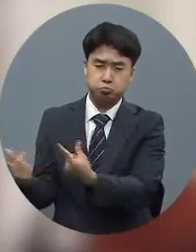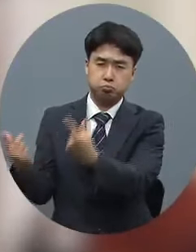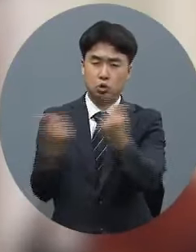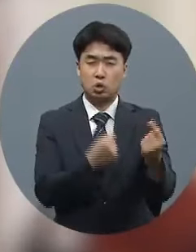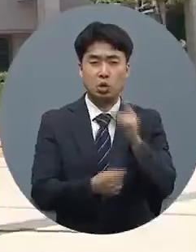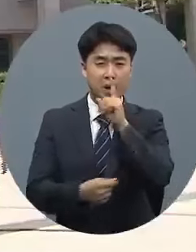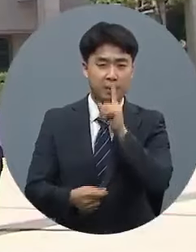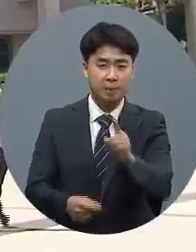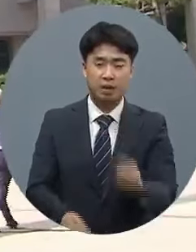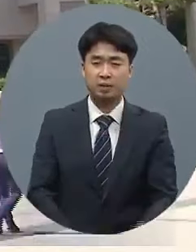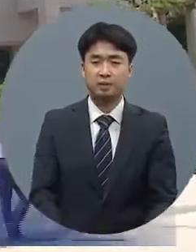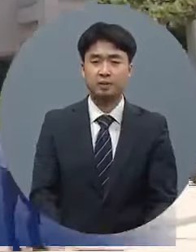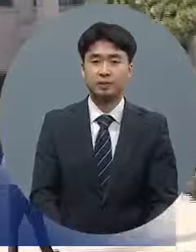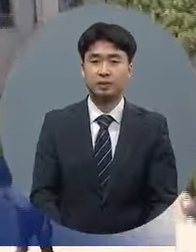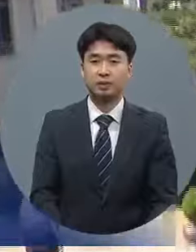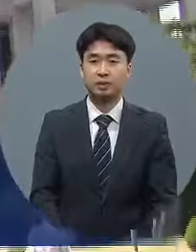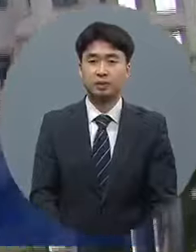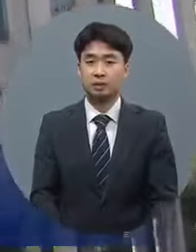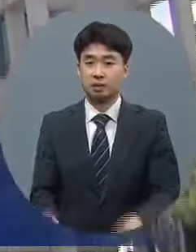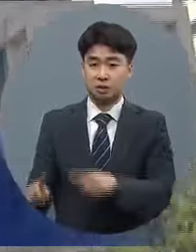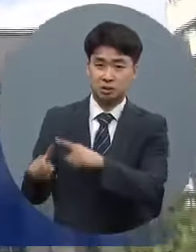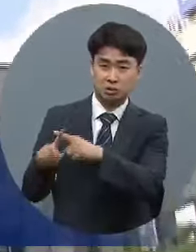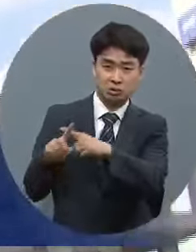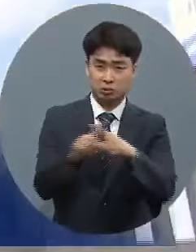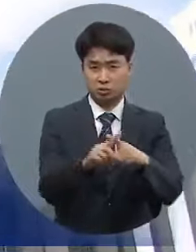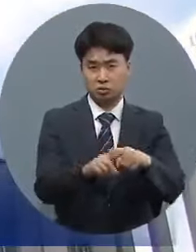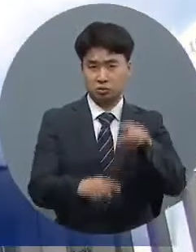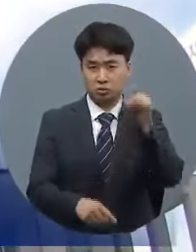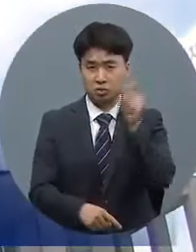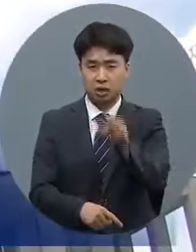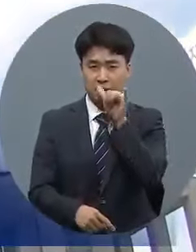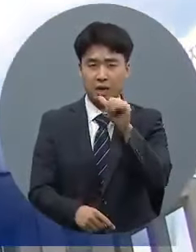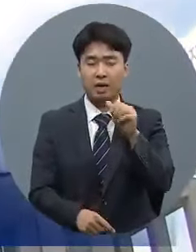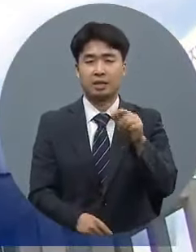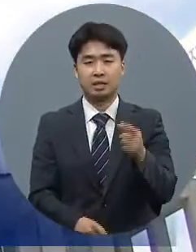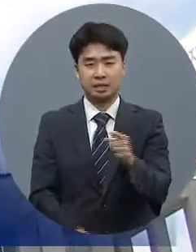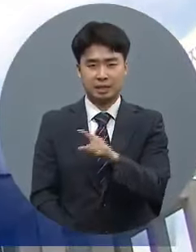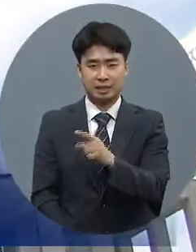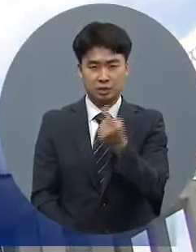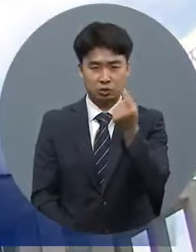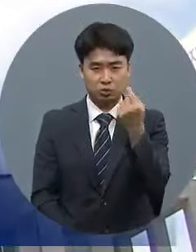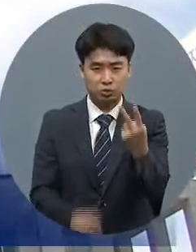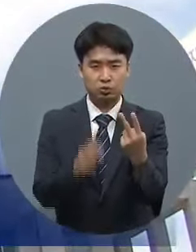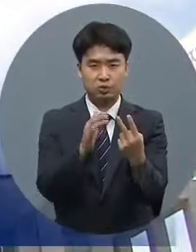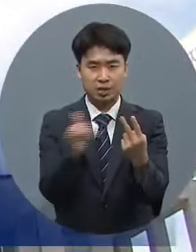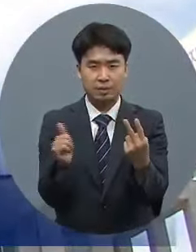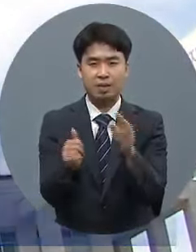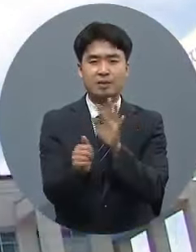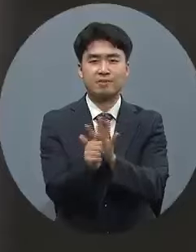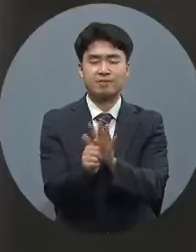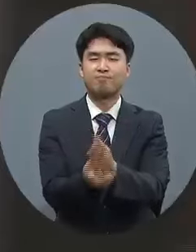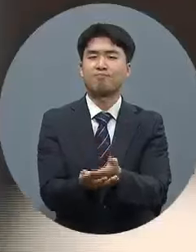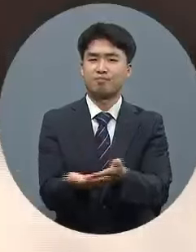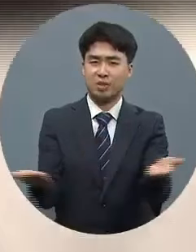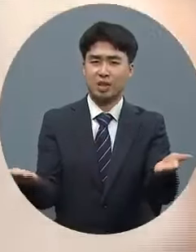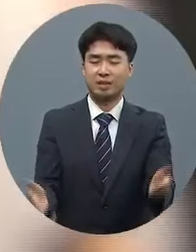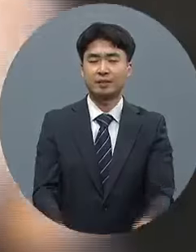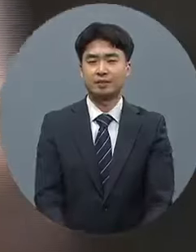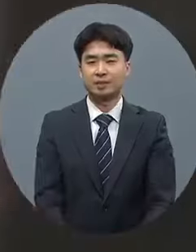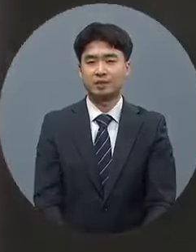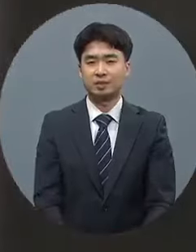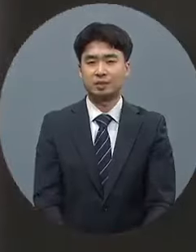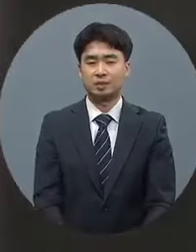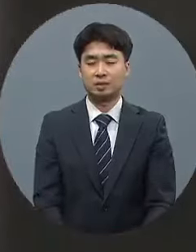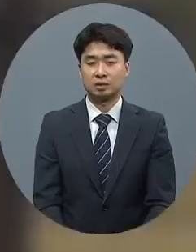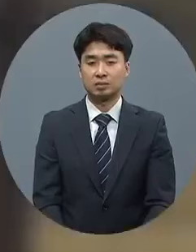설명했습니다 강제 규정을 돼가 최소 2명에게 출장을 허가하여 장애 지원하도록 간다 그런데 올해